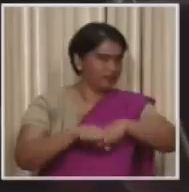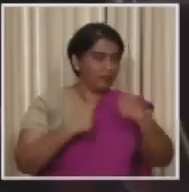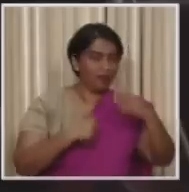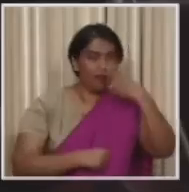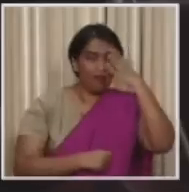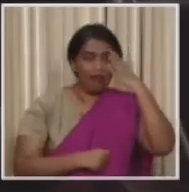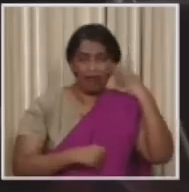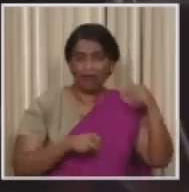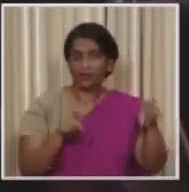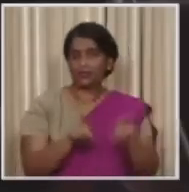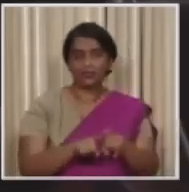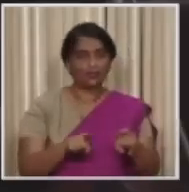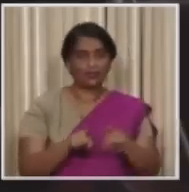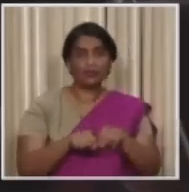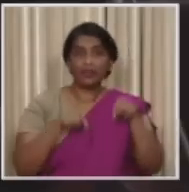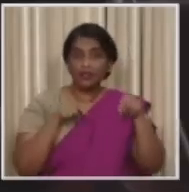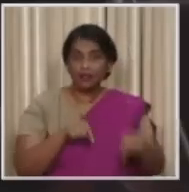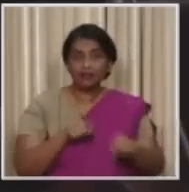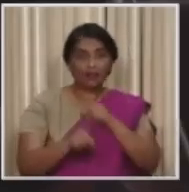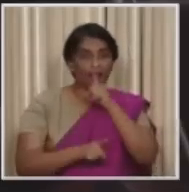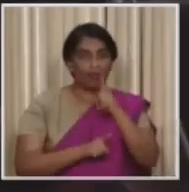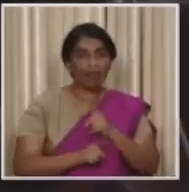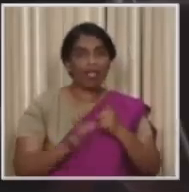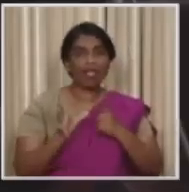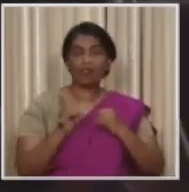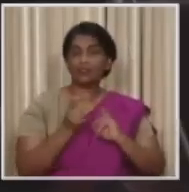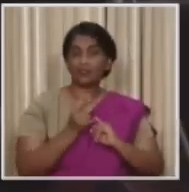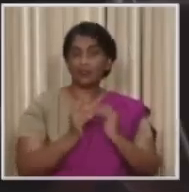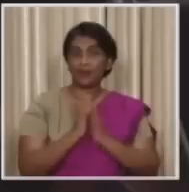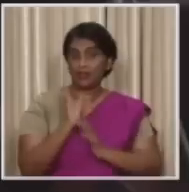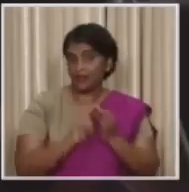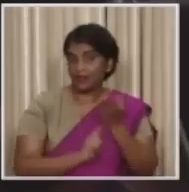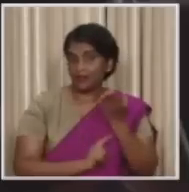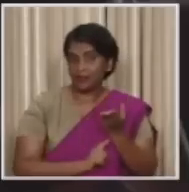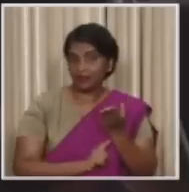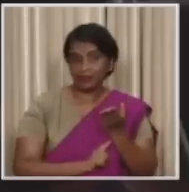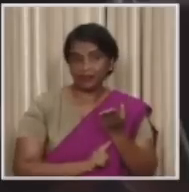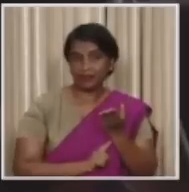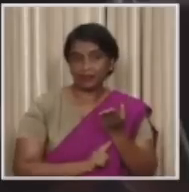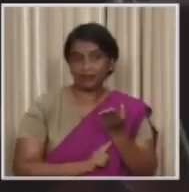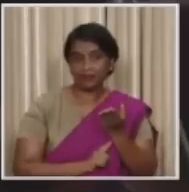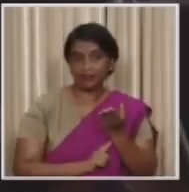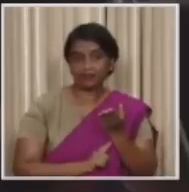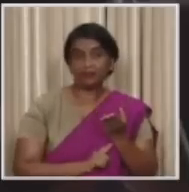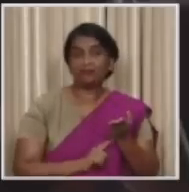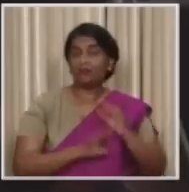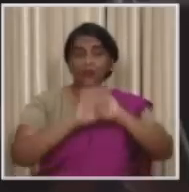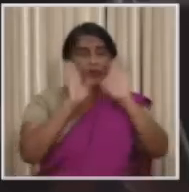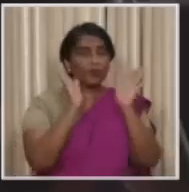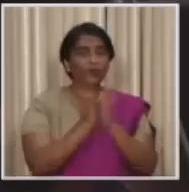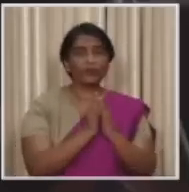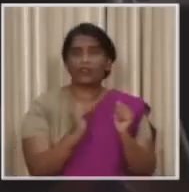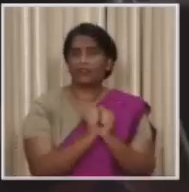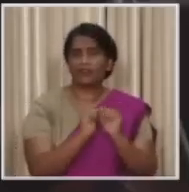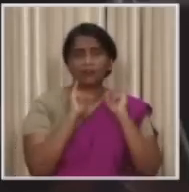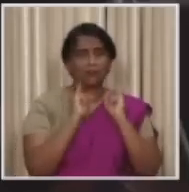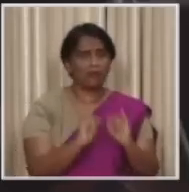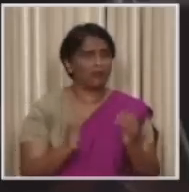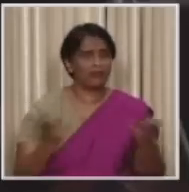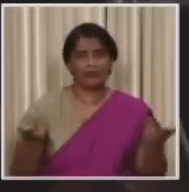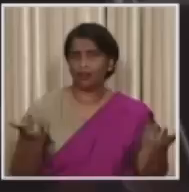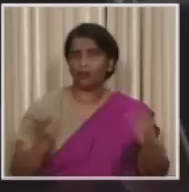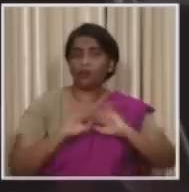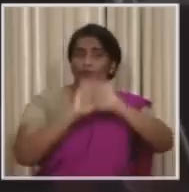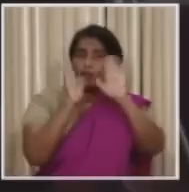tak kebela lagi. Dan katakan no apa Alisa primati tu malah. Me kisi madya kunene.